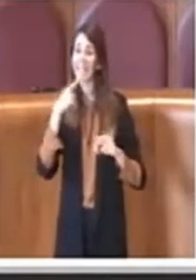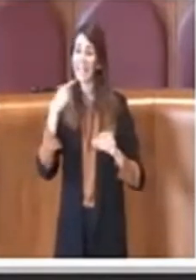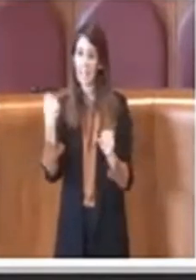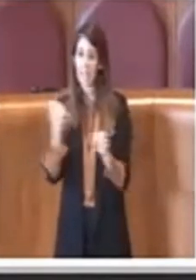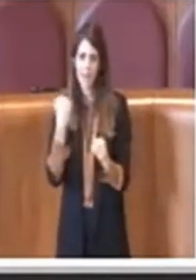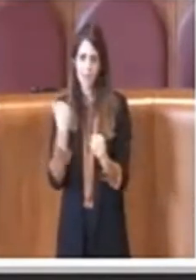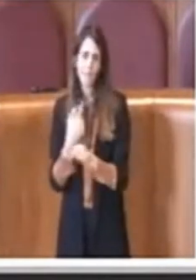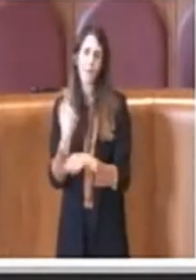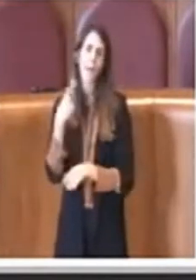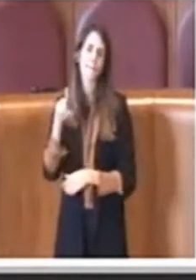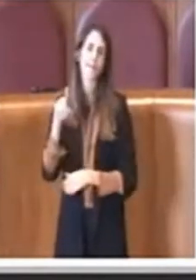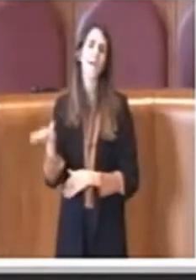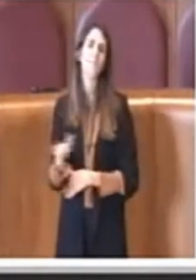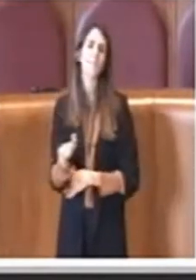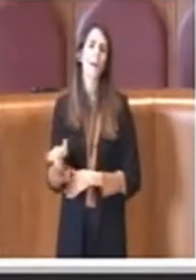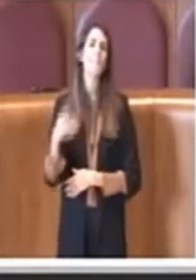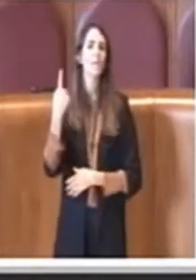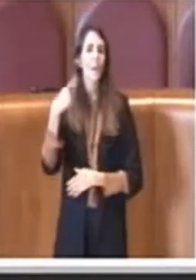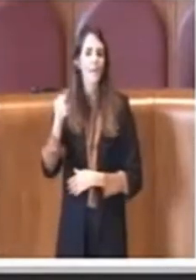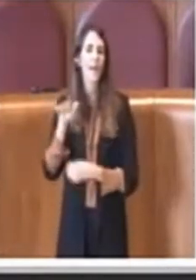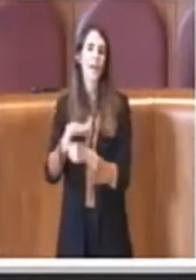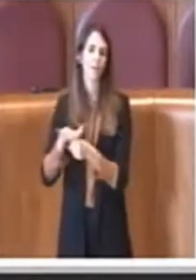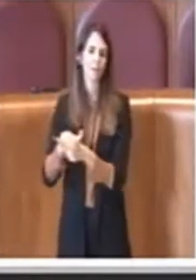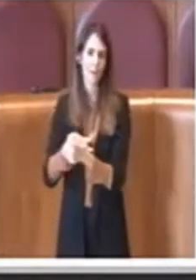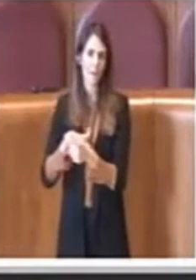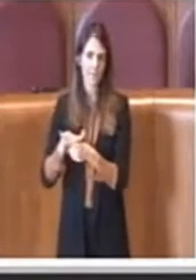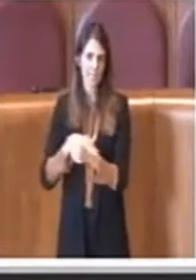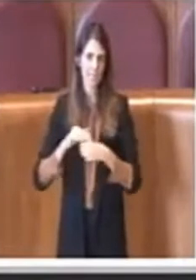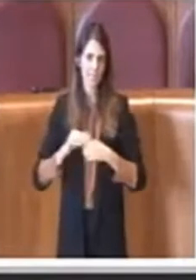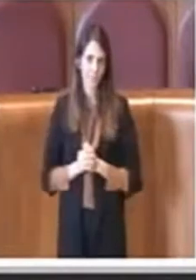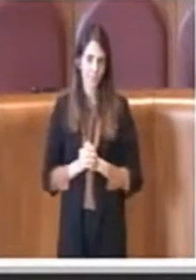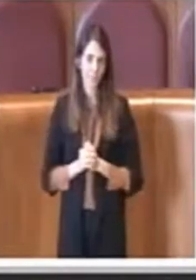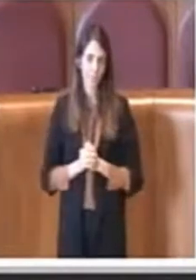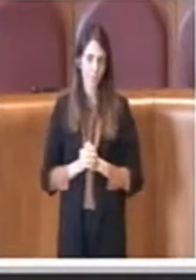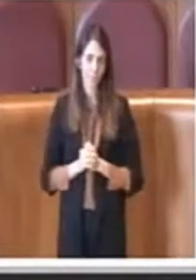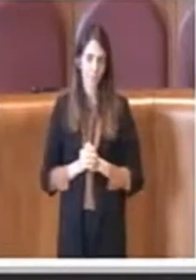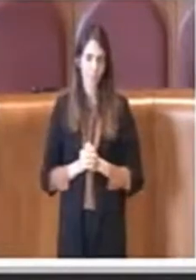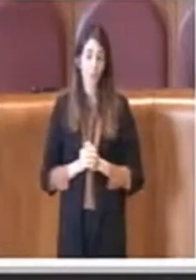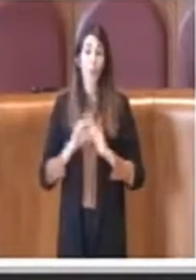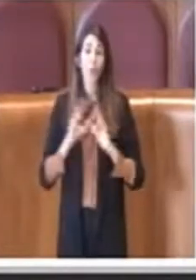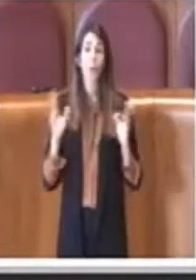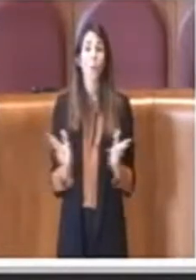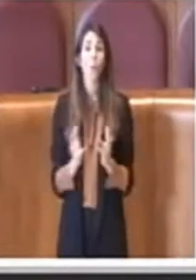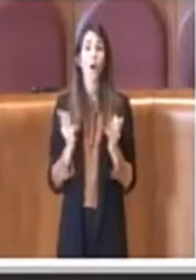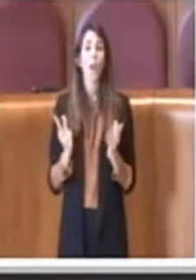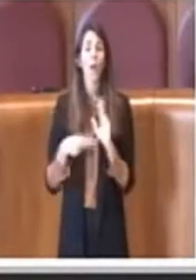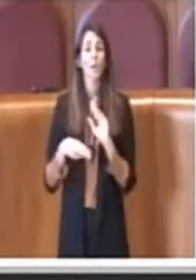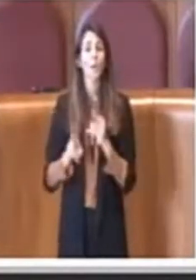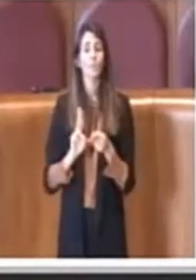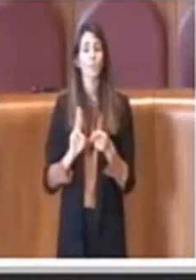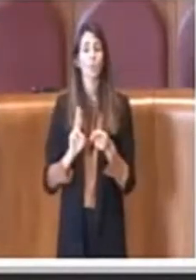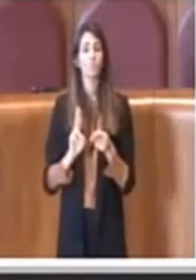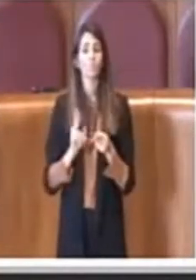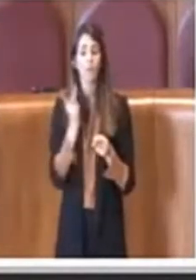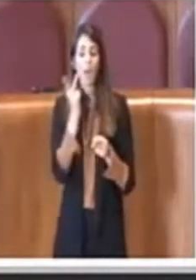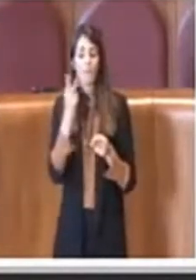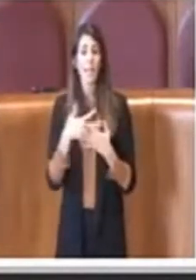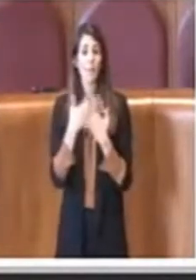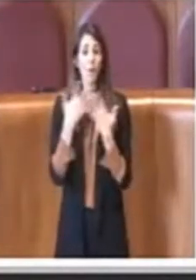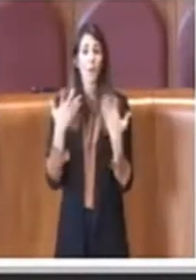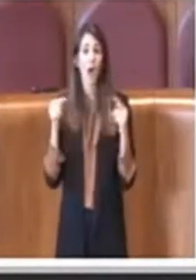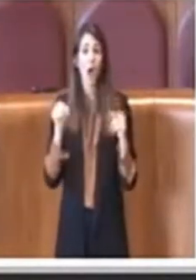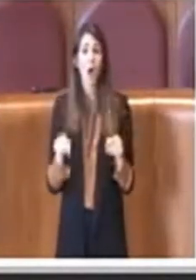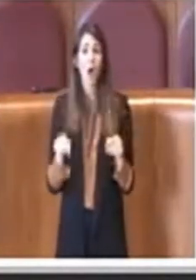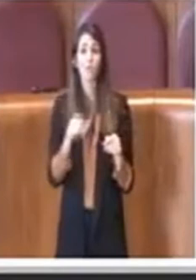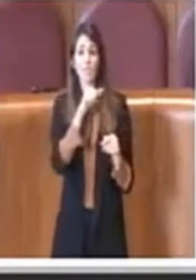il bambino e per le sue mille qualcosa di più che evidentemente oggi necessita di